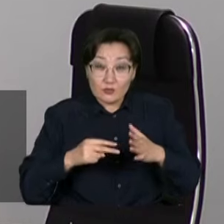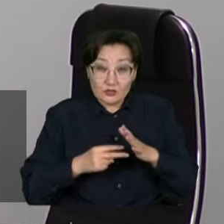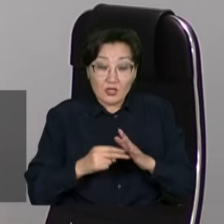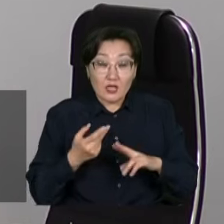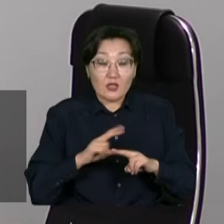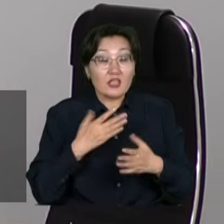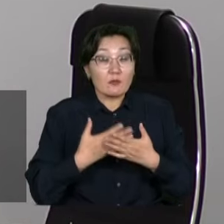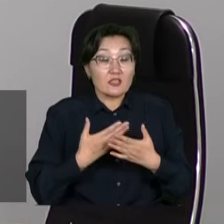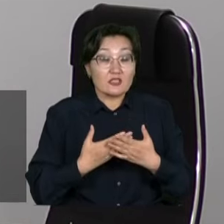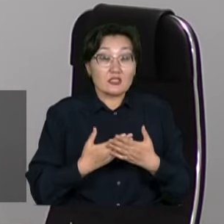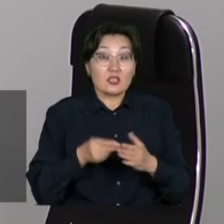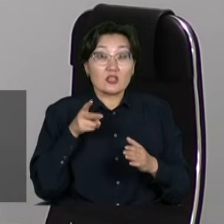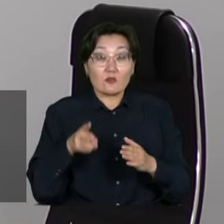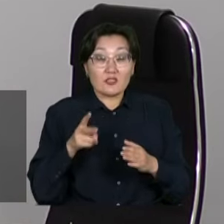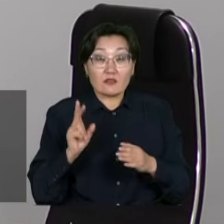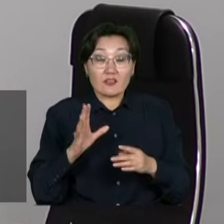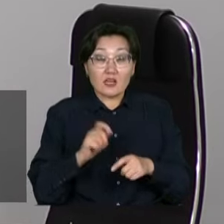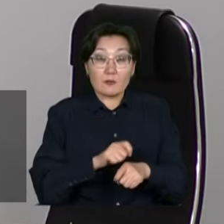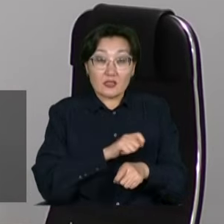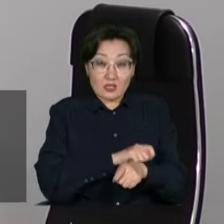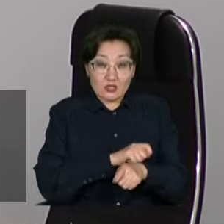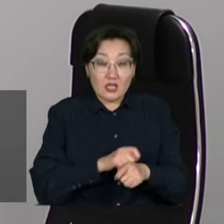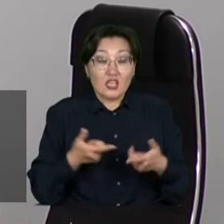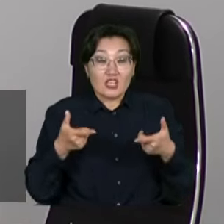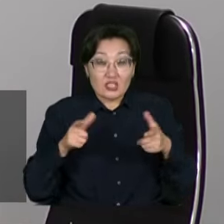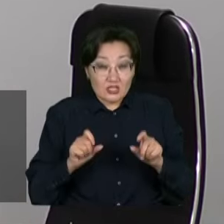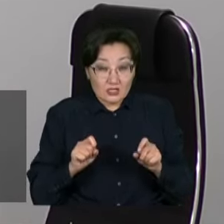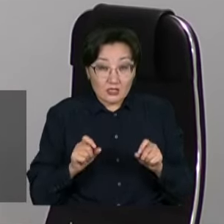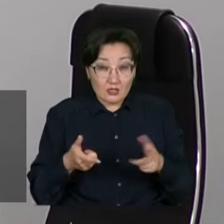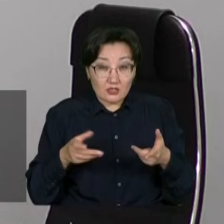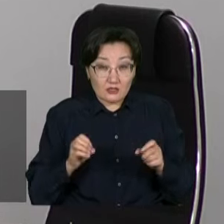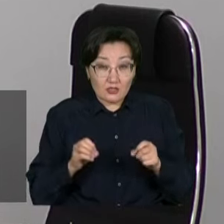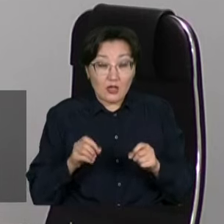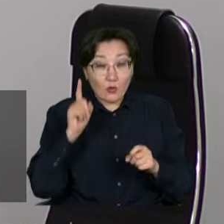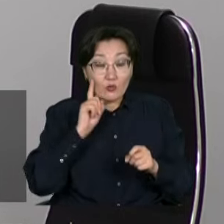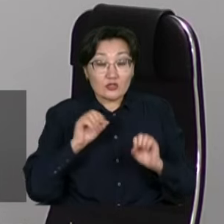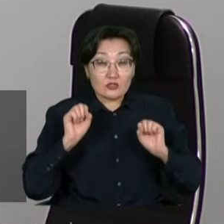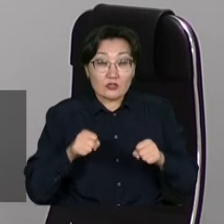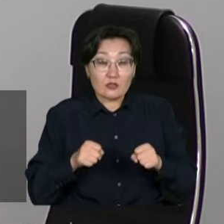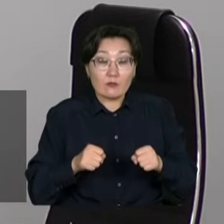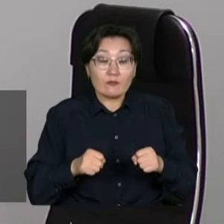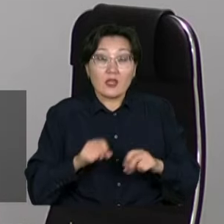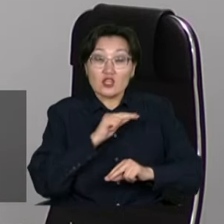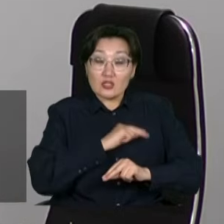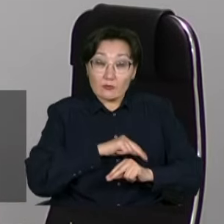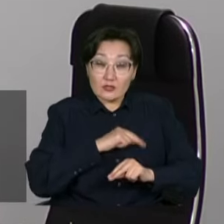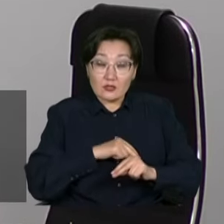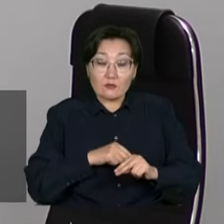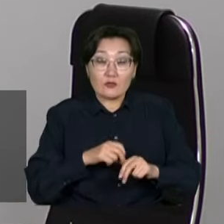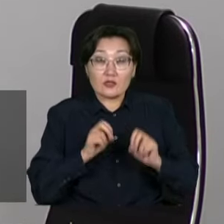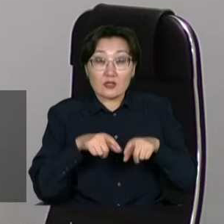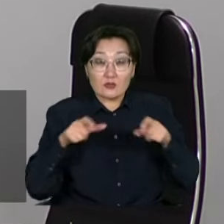Это порядка 2000 квадратных метров, где комфортно можно расположить